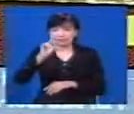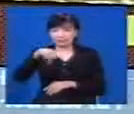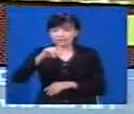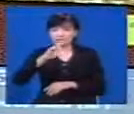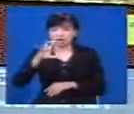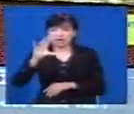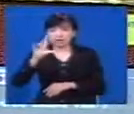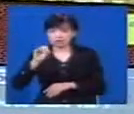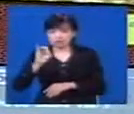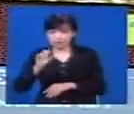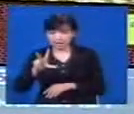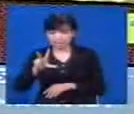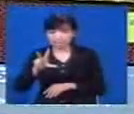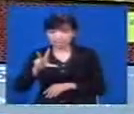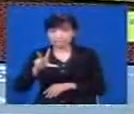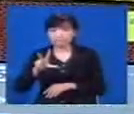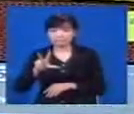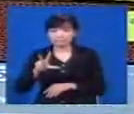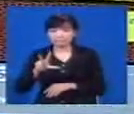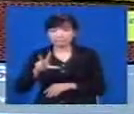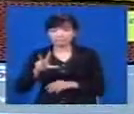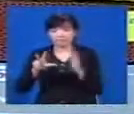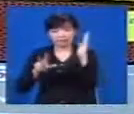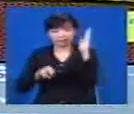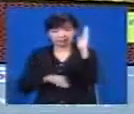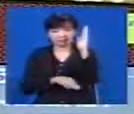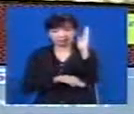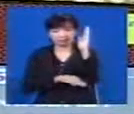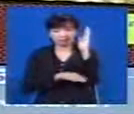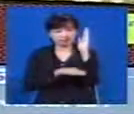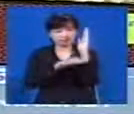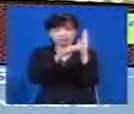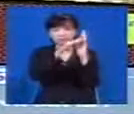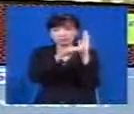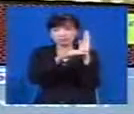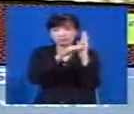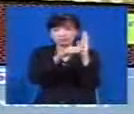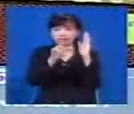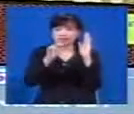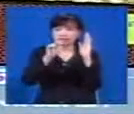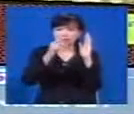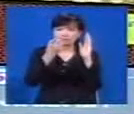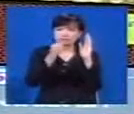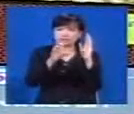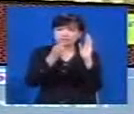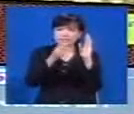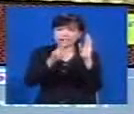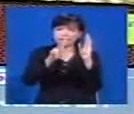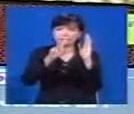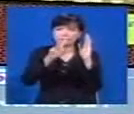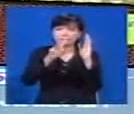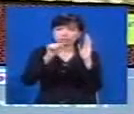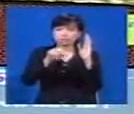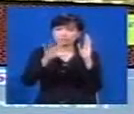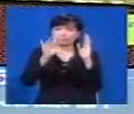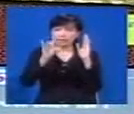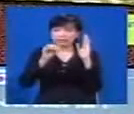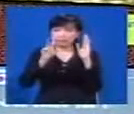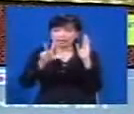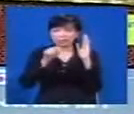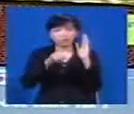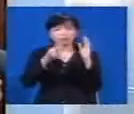นะครับระดับตลิ่ง16เมตรแต่ที่เขื่อนเจ้าพระยาน้ำไหลระดับน้ำอยู่เพียง13เมตรเท่านั้นเองนะครับเพราะฉะนั้นก็อยู่ในสภา